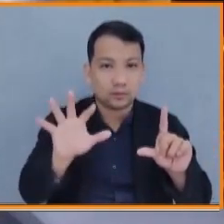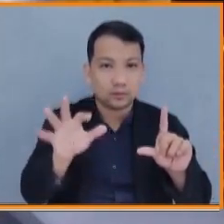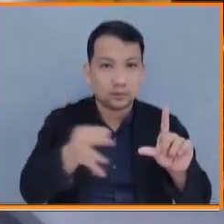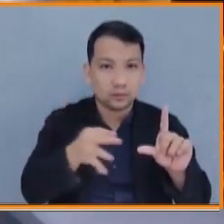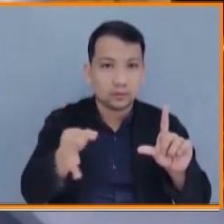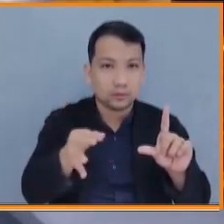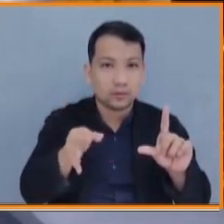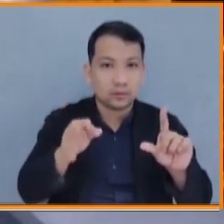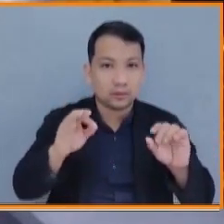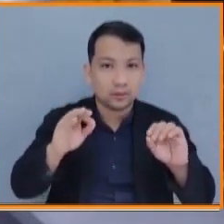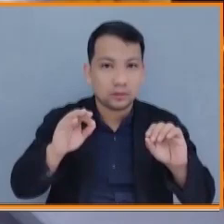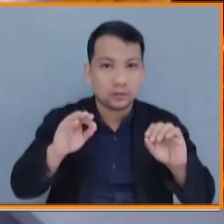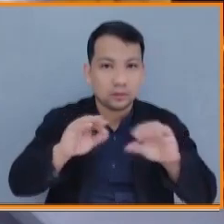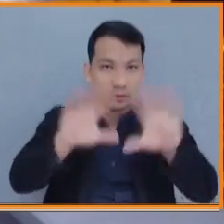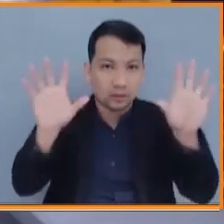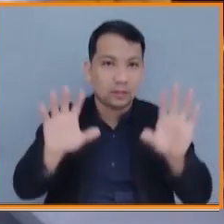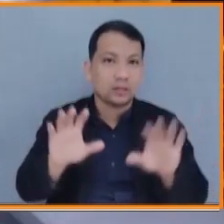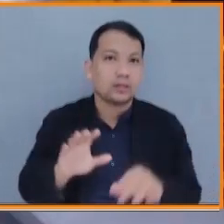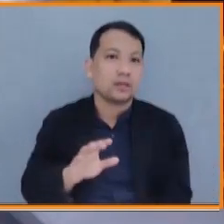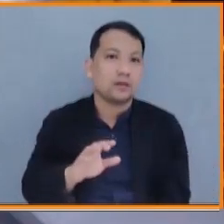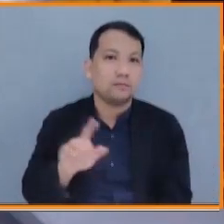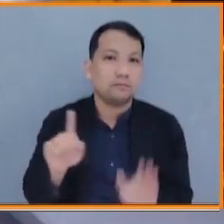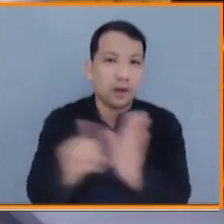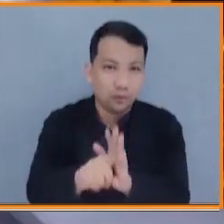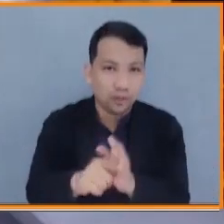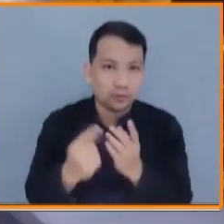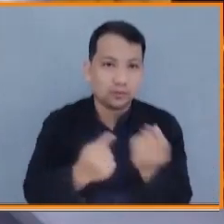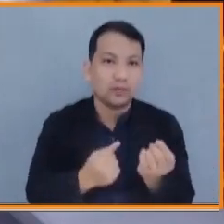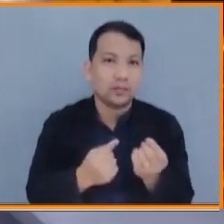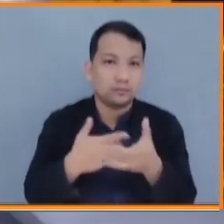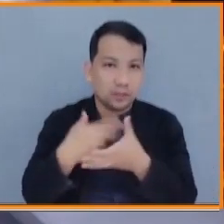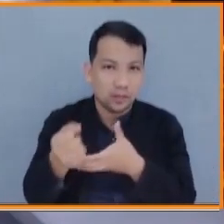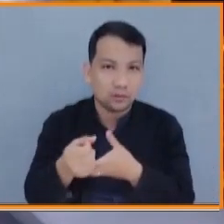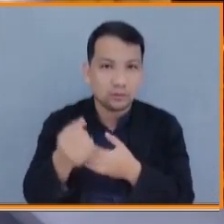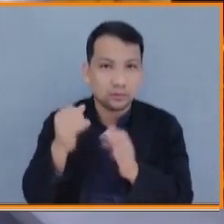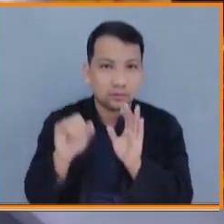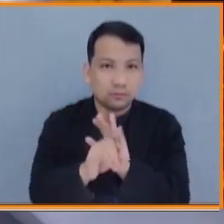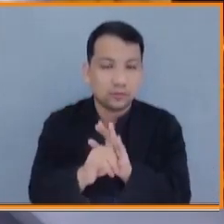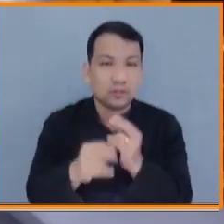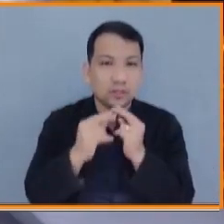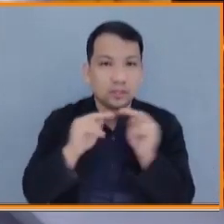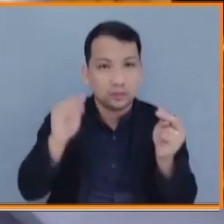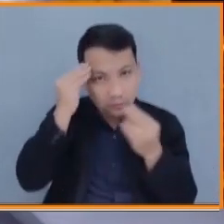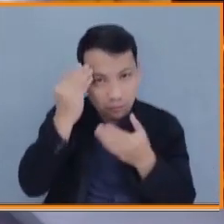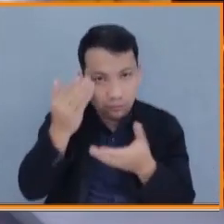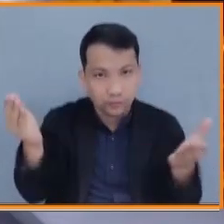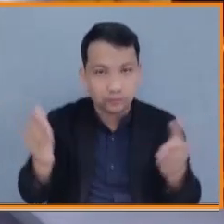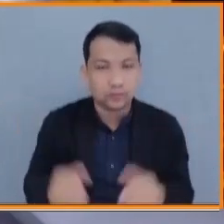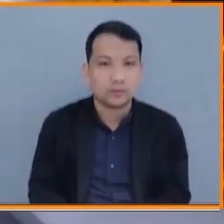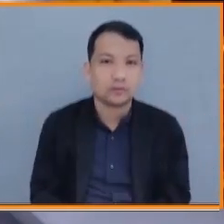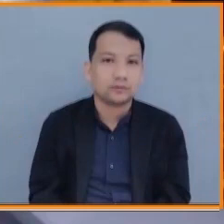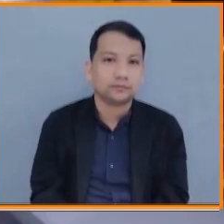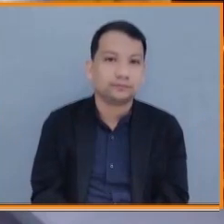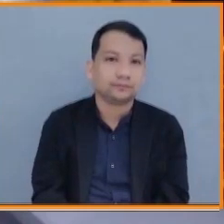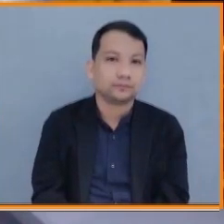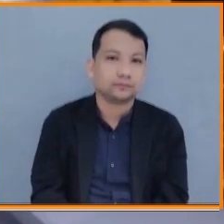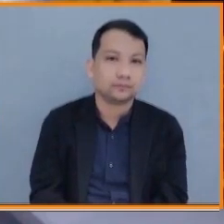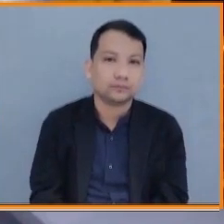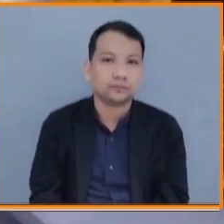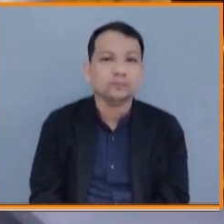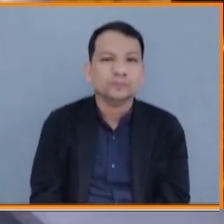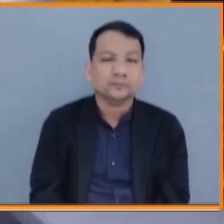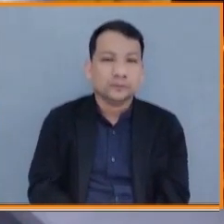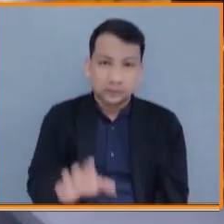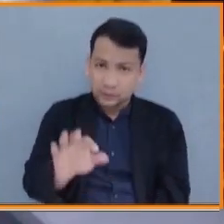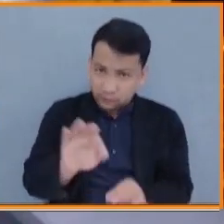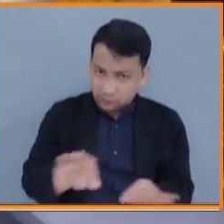na merong paglabag sa batas so inuulit ko po po no one is above the law even the president is not above